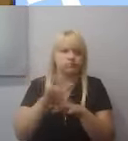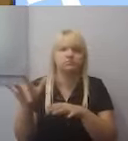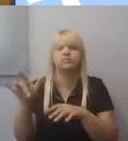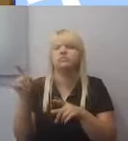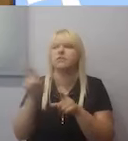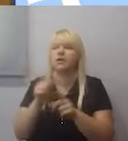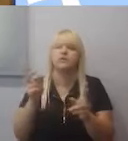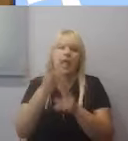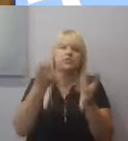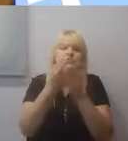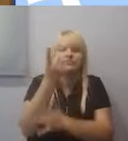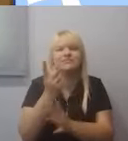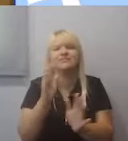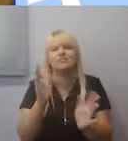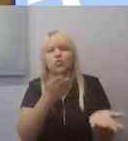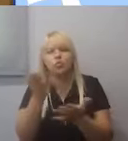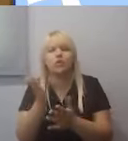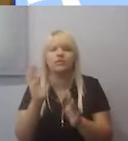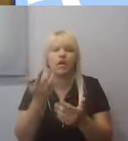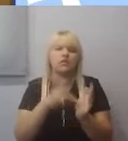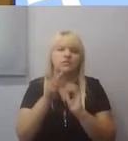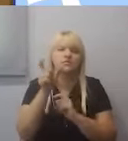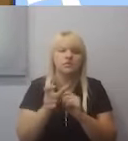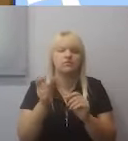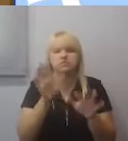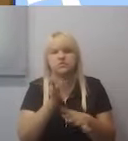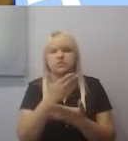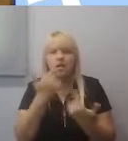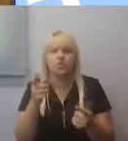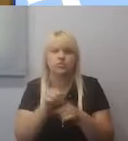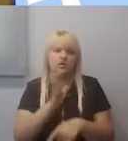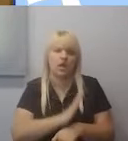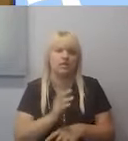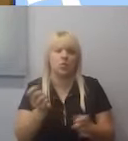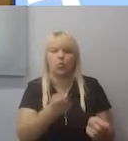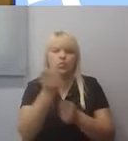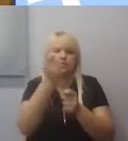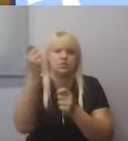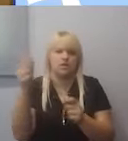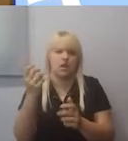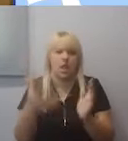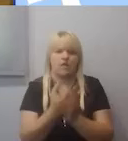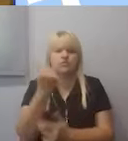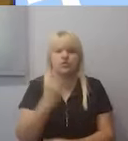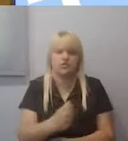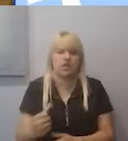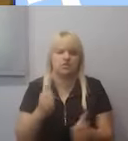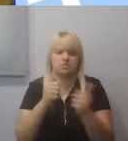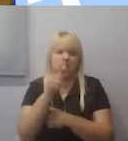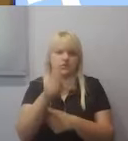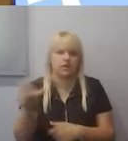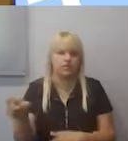vai vai nav kāds palicis kopā ja protams sagaidot valsts ugundzēsības glābšanas dienesta pārstāvus nu tas tā